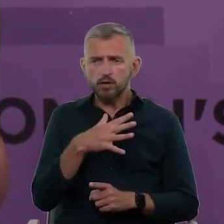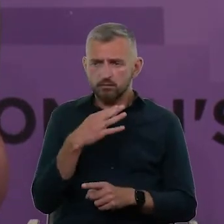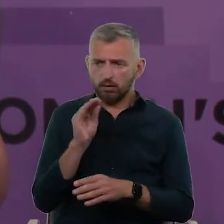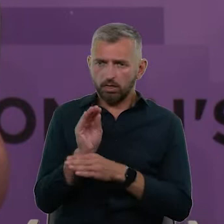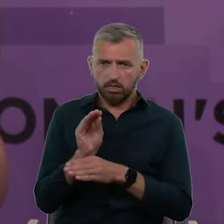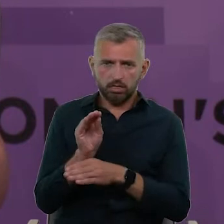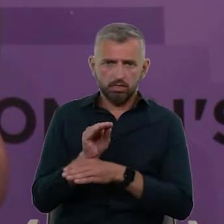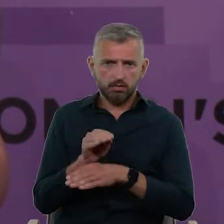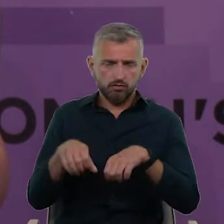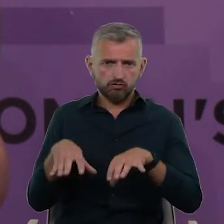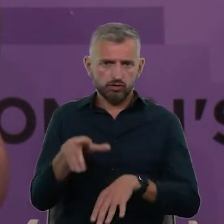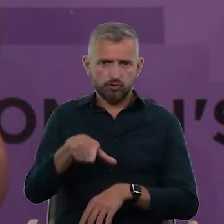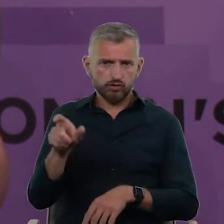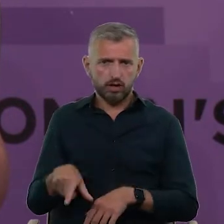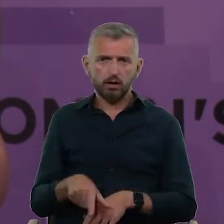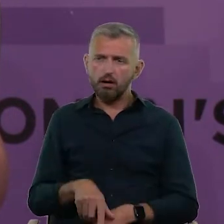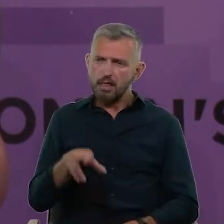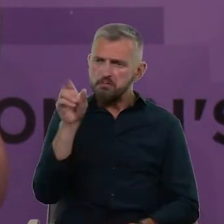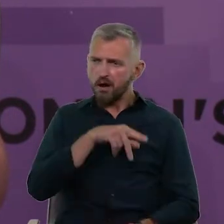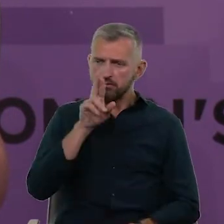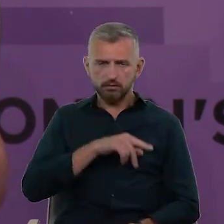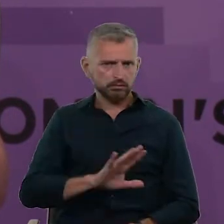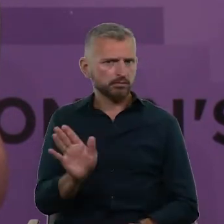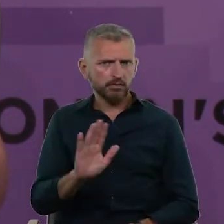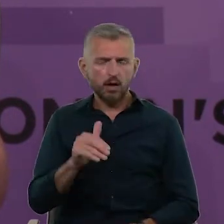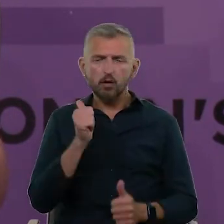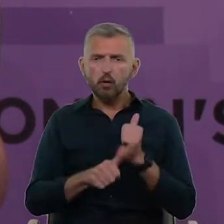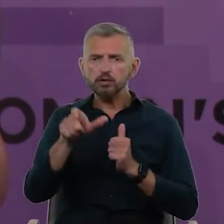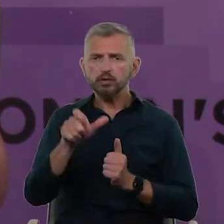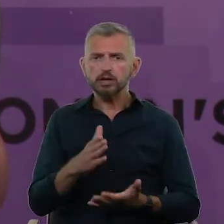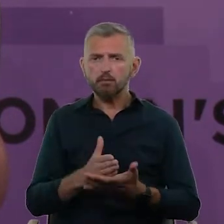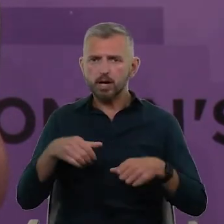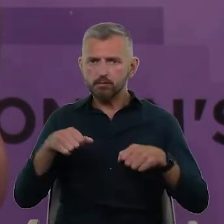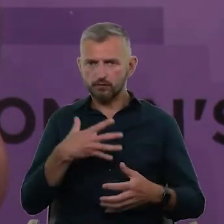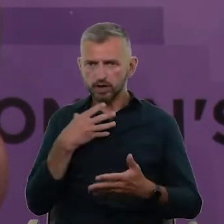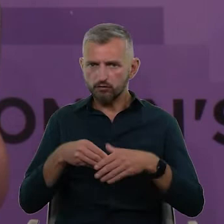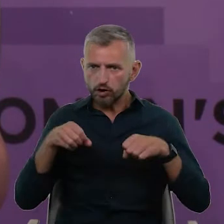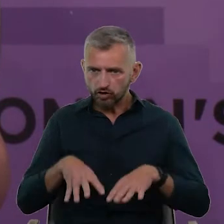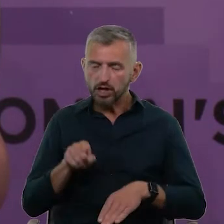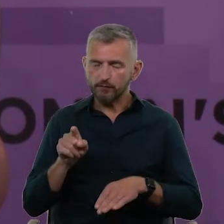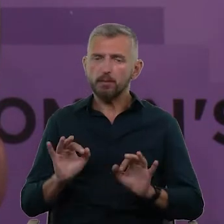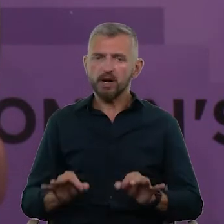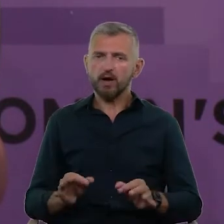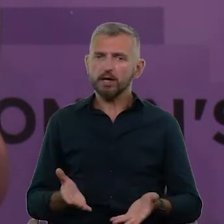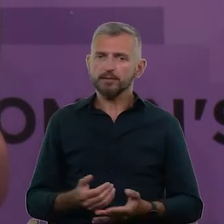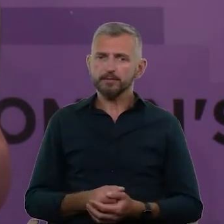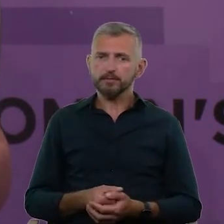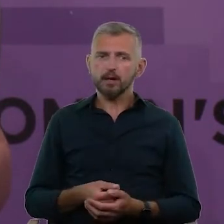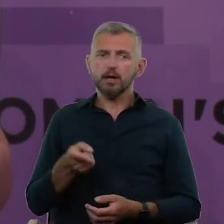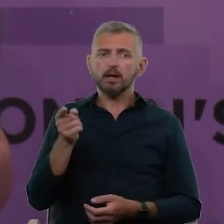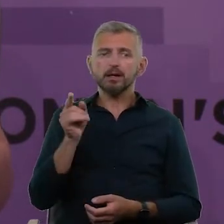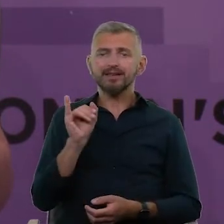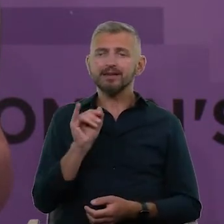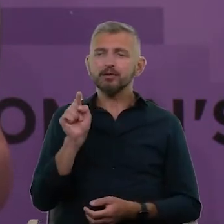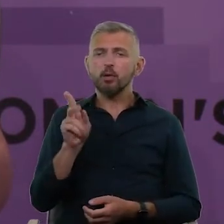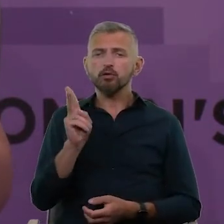засуджувати рішення людей. От кожна людина має право на своє рішення, і вона права. І та, яка